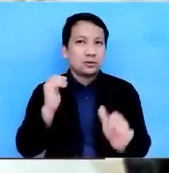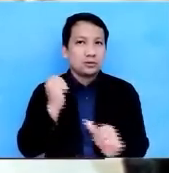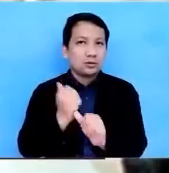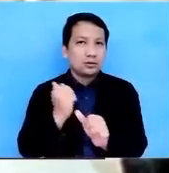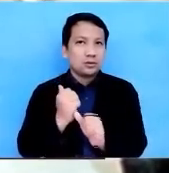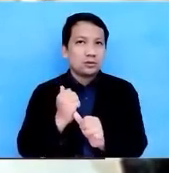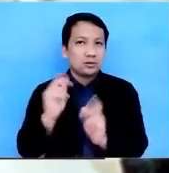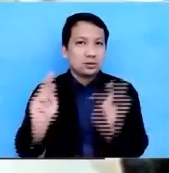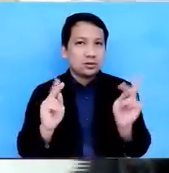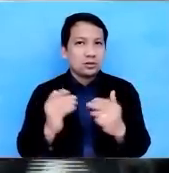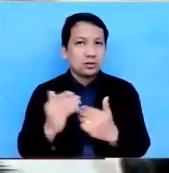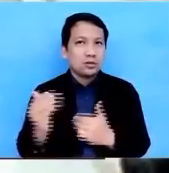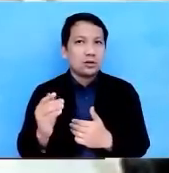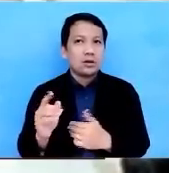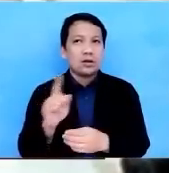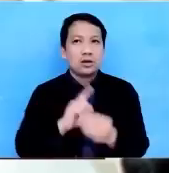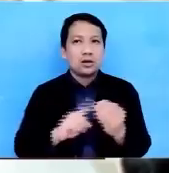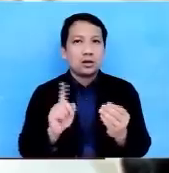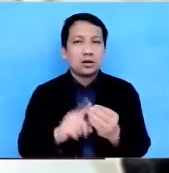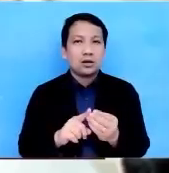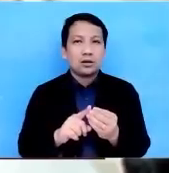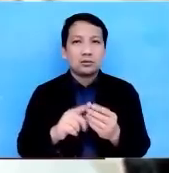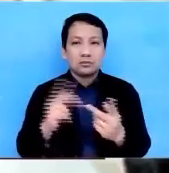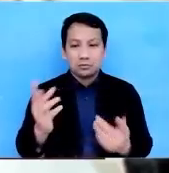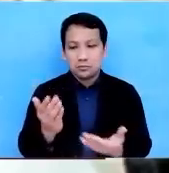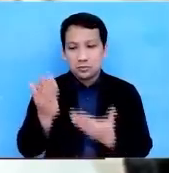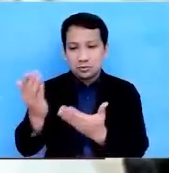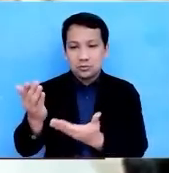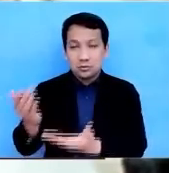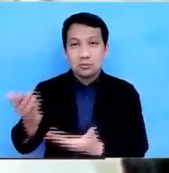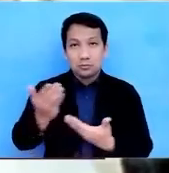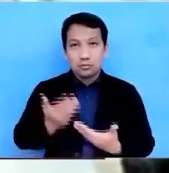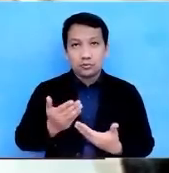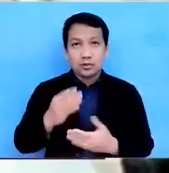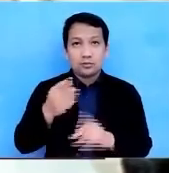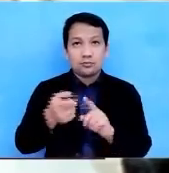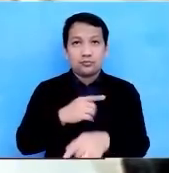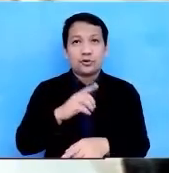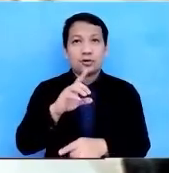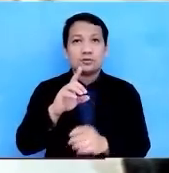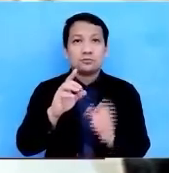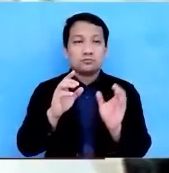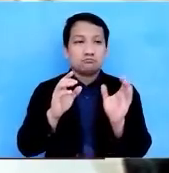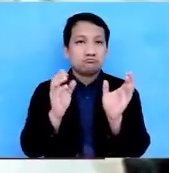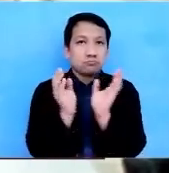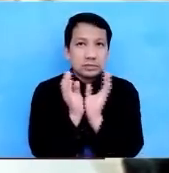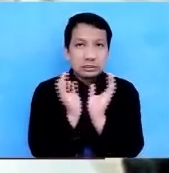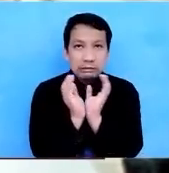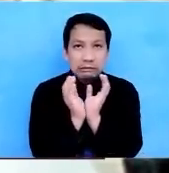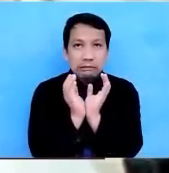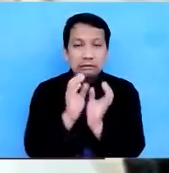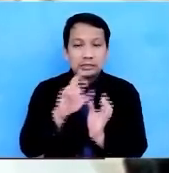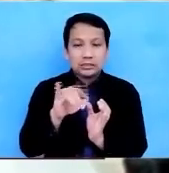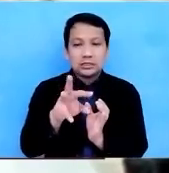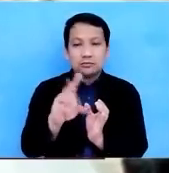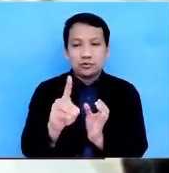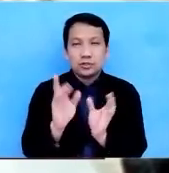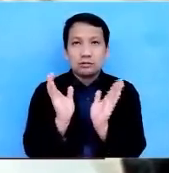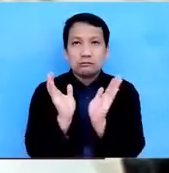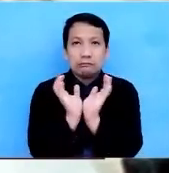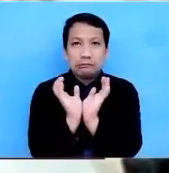people is a proposal by the DSWD for a food stamp